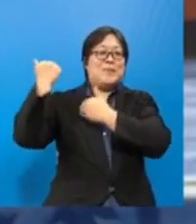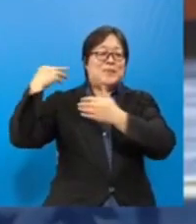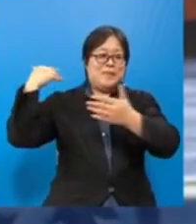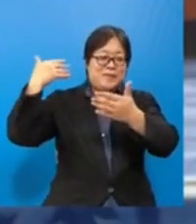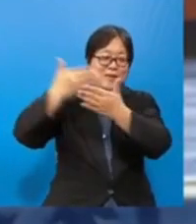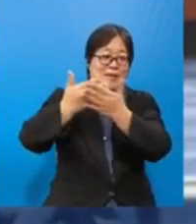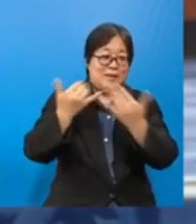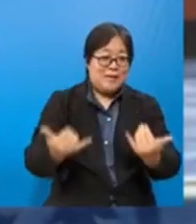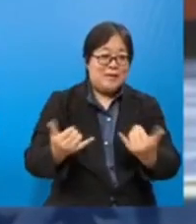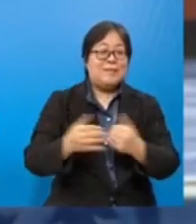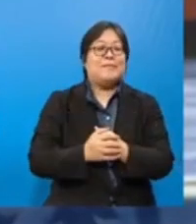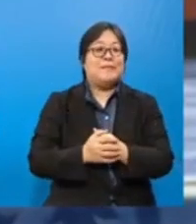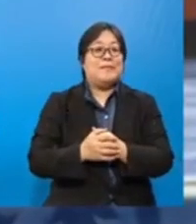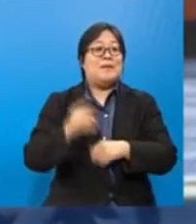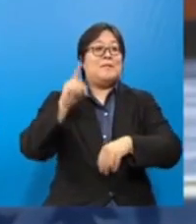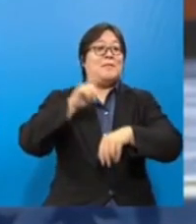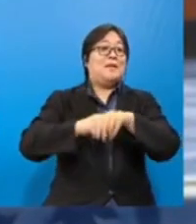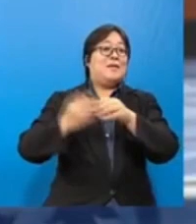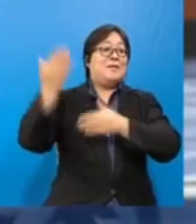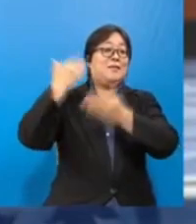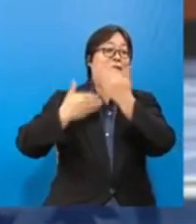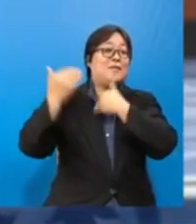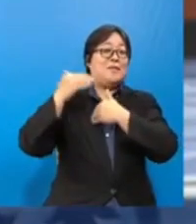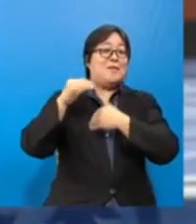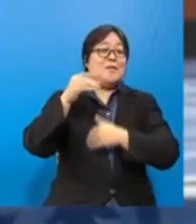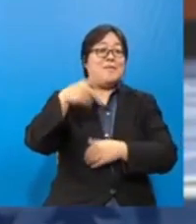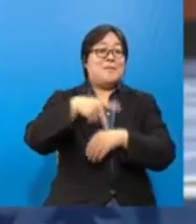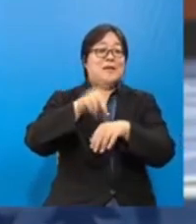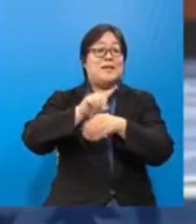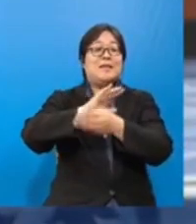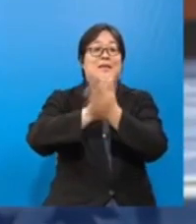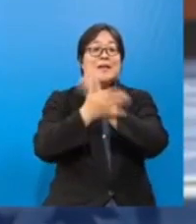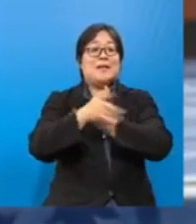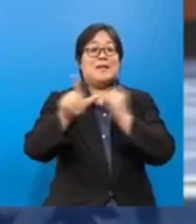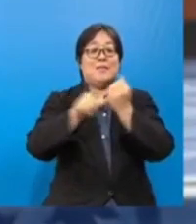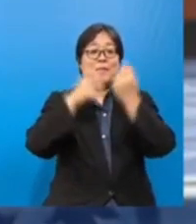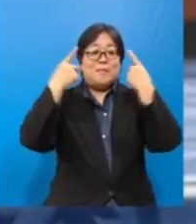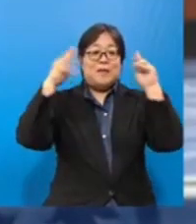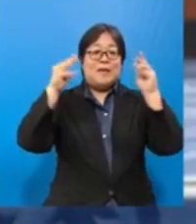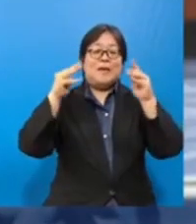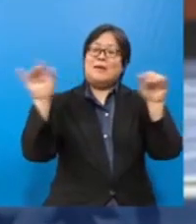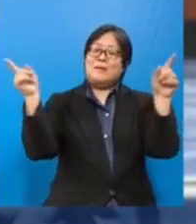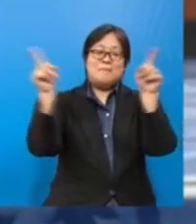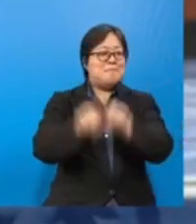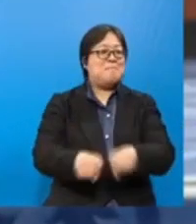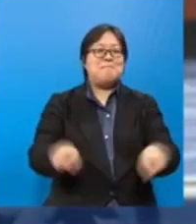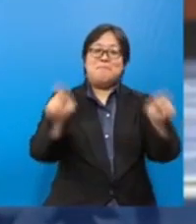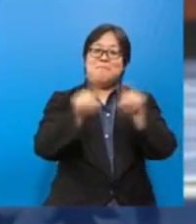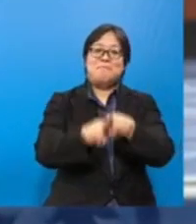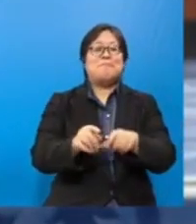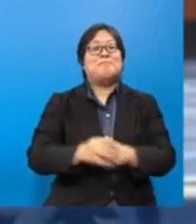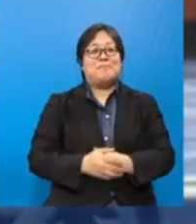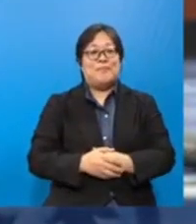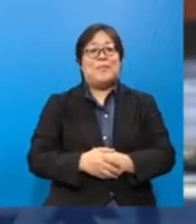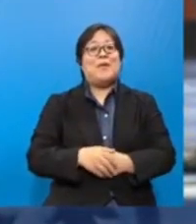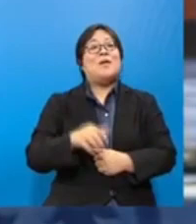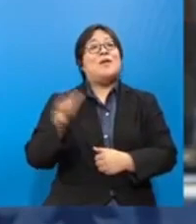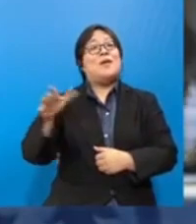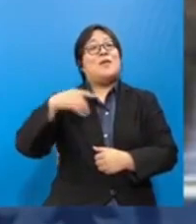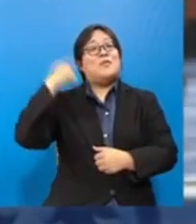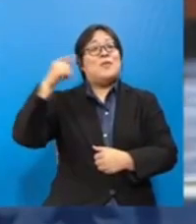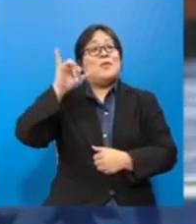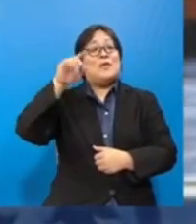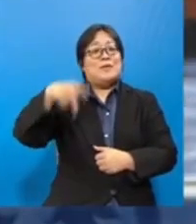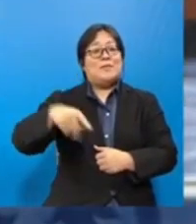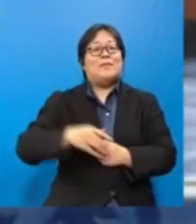ayam B polisi menjadi timal pada menteri Dulu pun menilai juga berdaya oke ya pomade Heart two